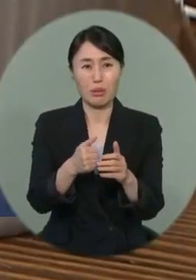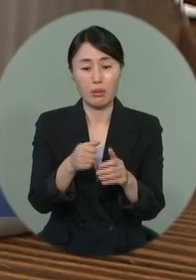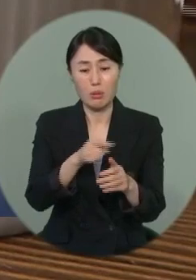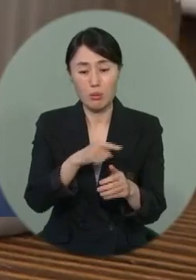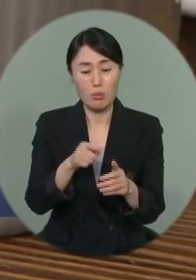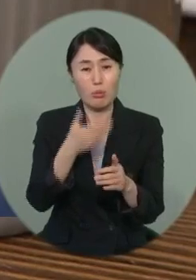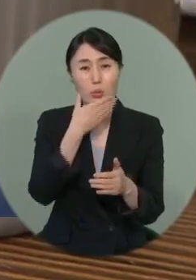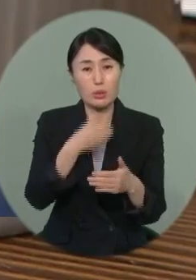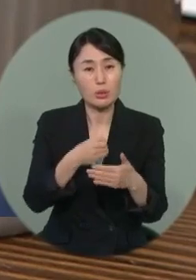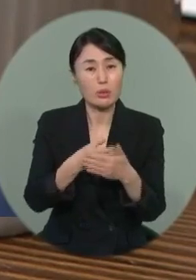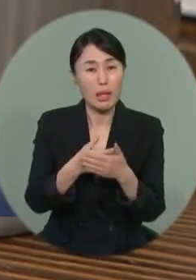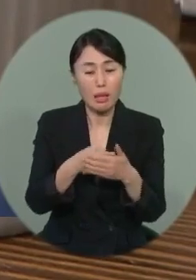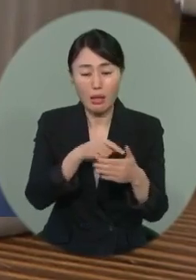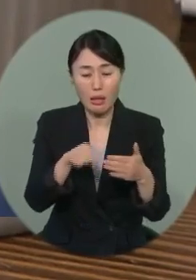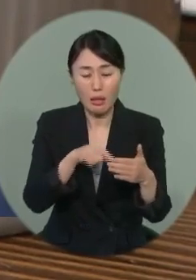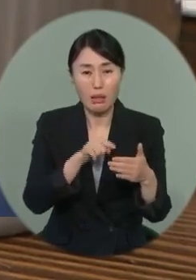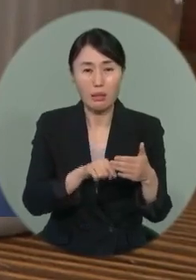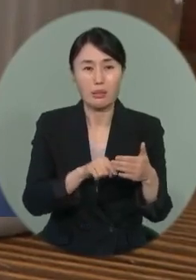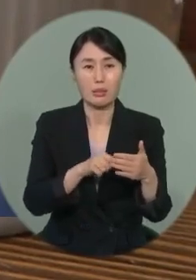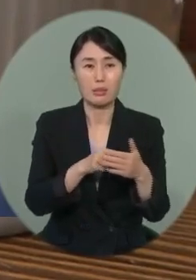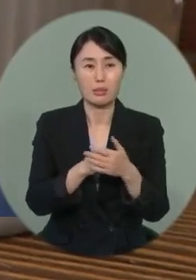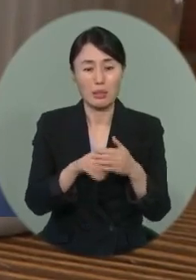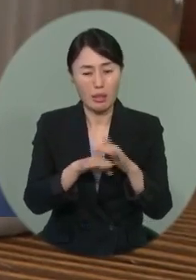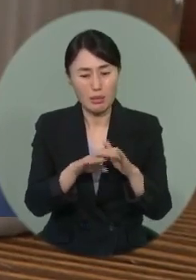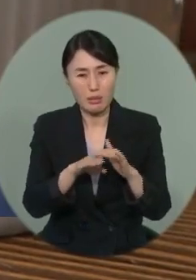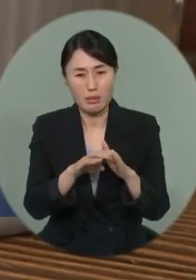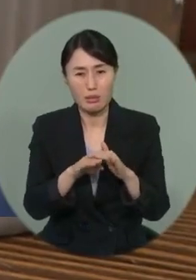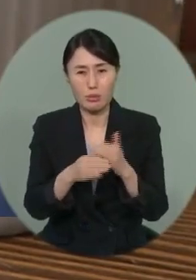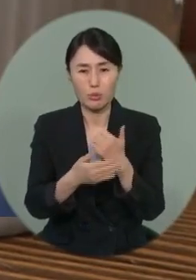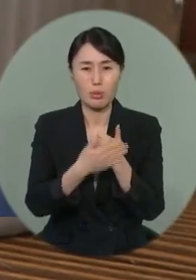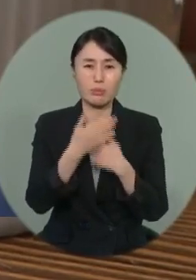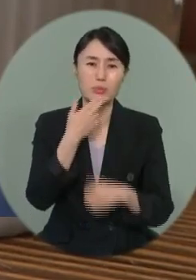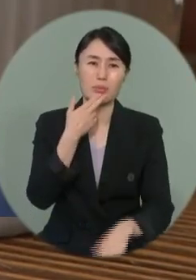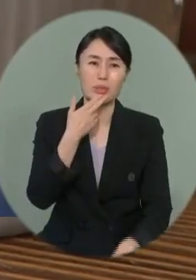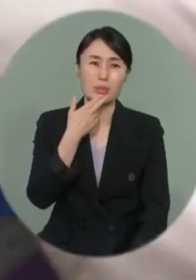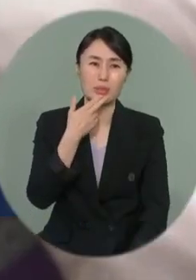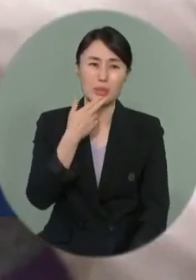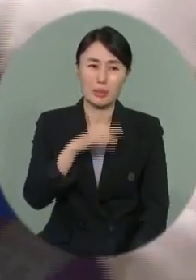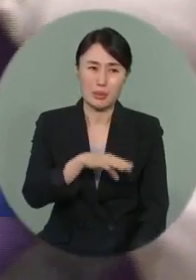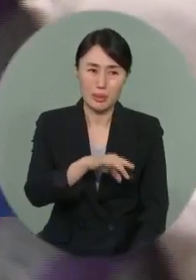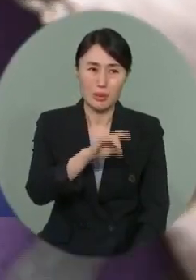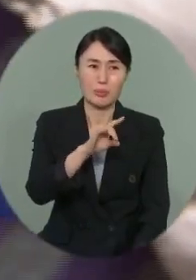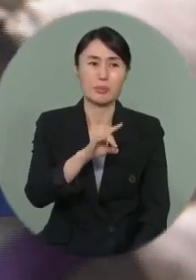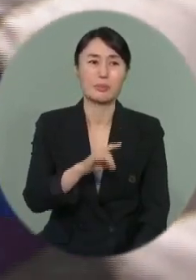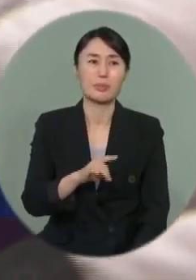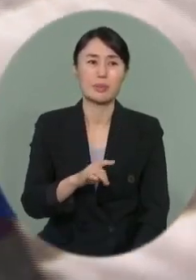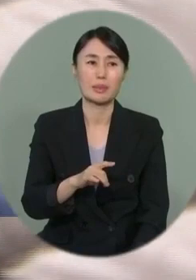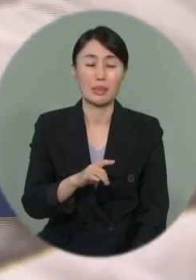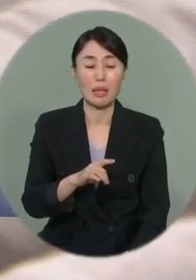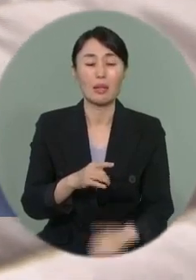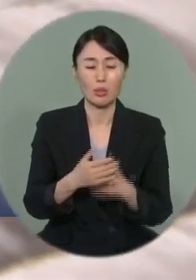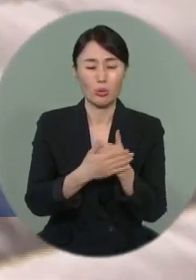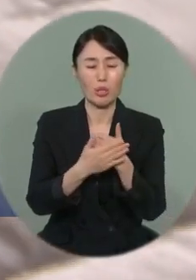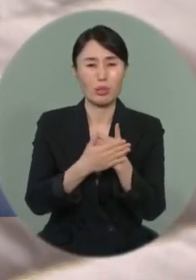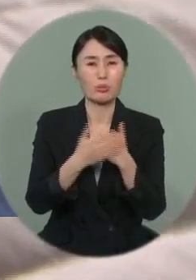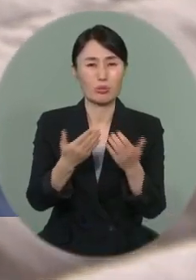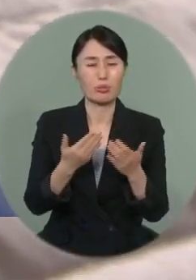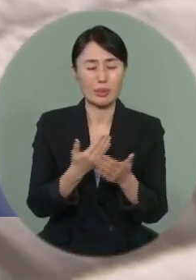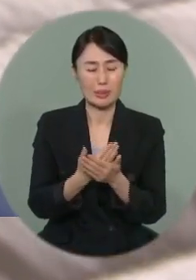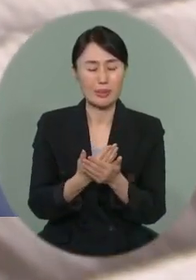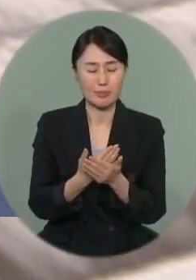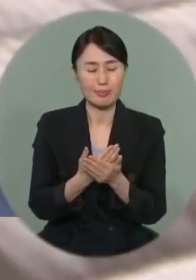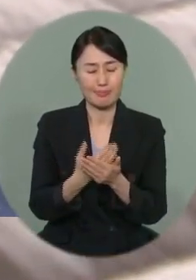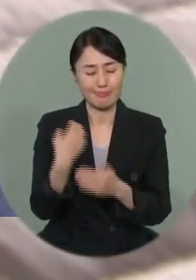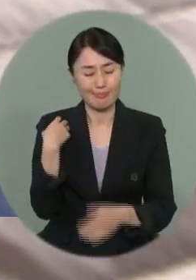이렇게 복지관에서 이렇게 처리를 하는구나. 처음에는 뭐 그냥 책임질 부분이